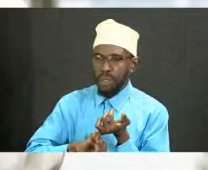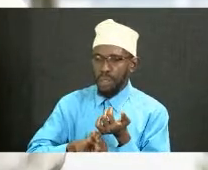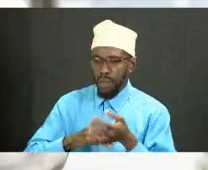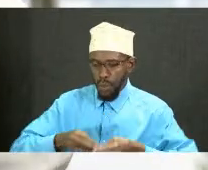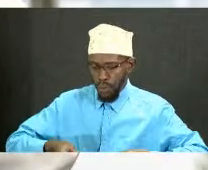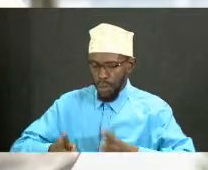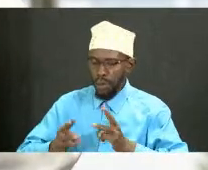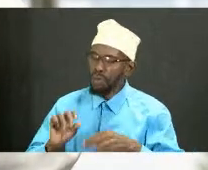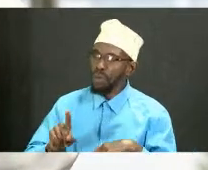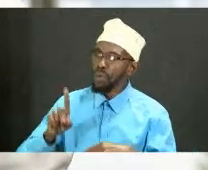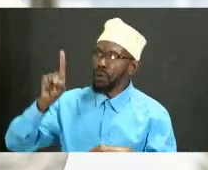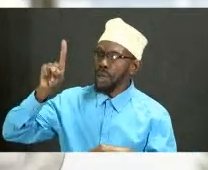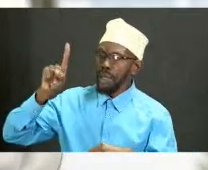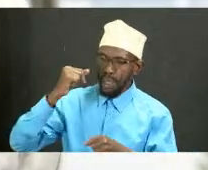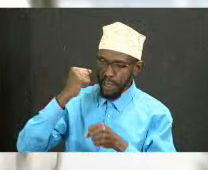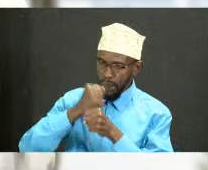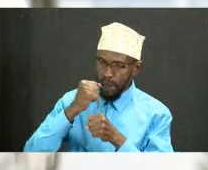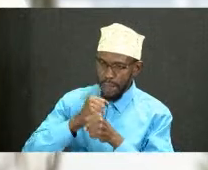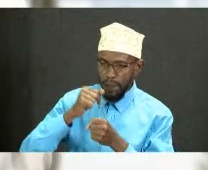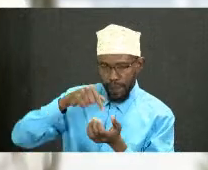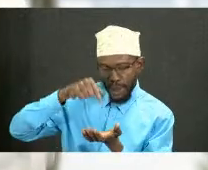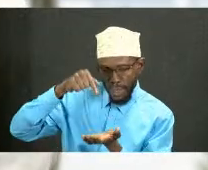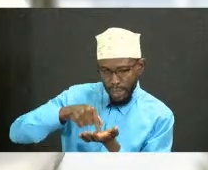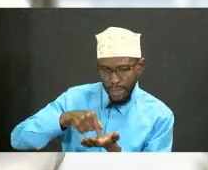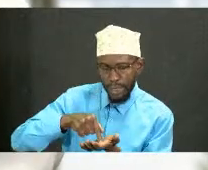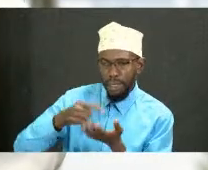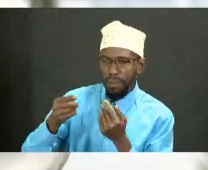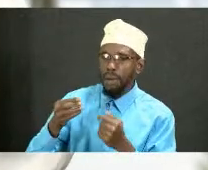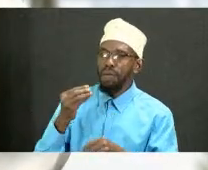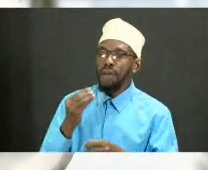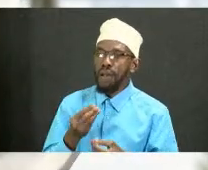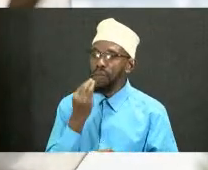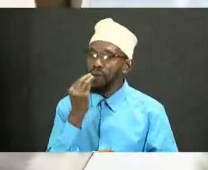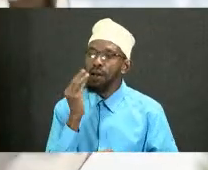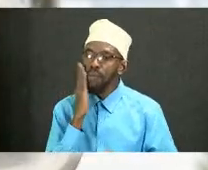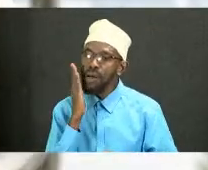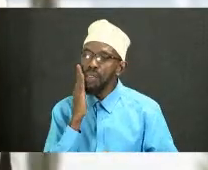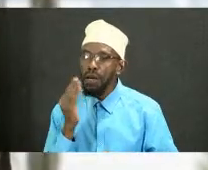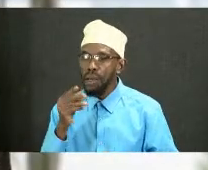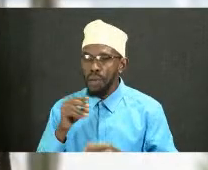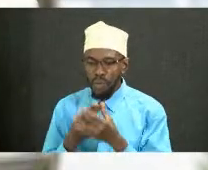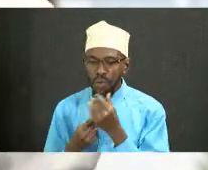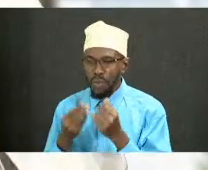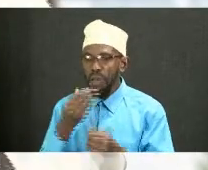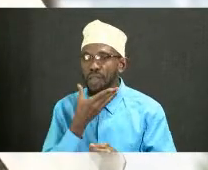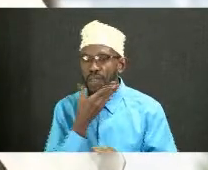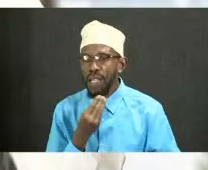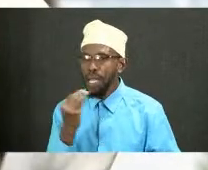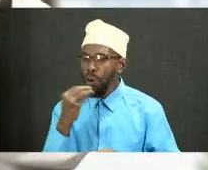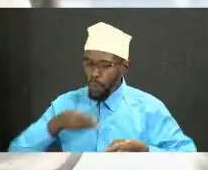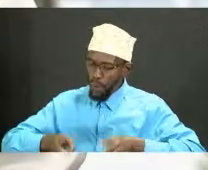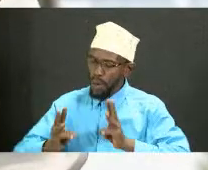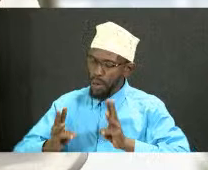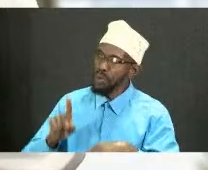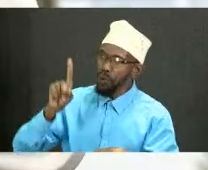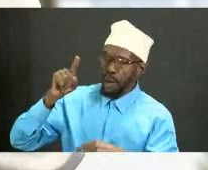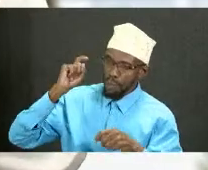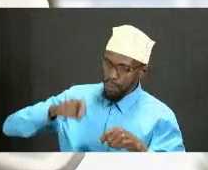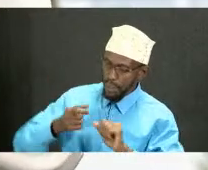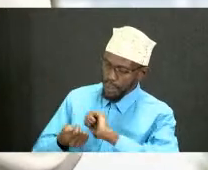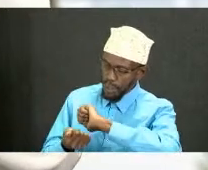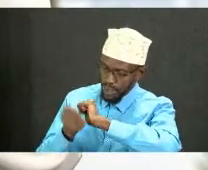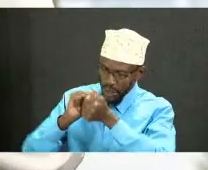yuko katika njia ya Mwenyezi Mungu. Akiwa anafanya kazi hii ili aweze kulisha mama yake na babake, yuko katika njia ya Mwenyezi Mungu. Kwa hivyo lazima